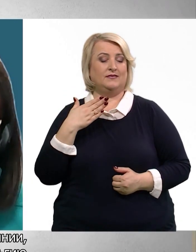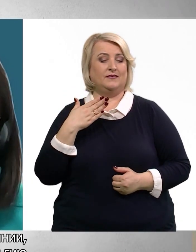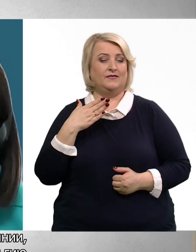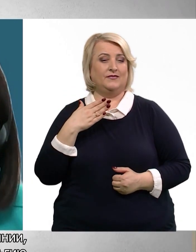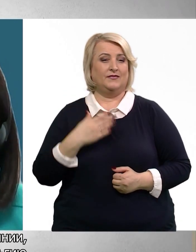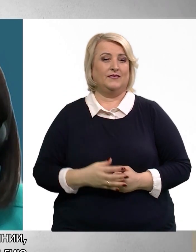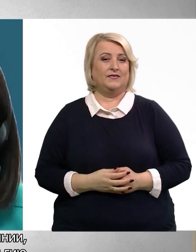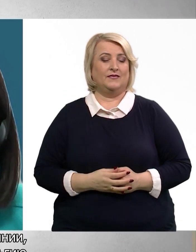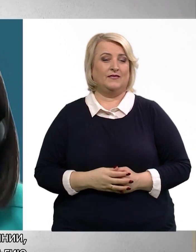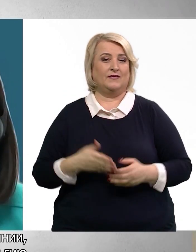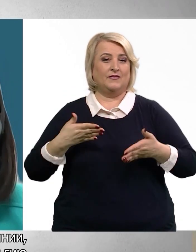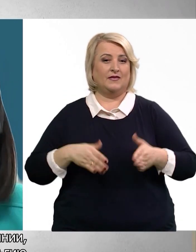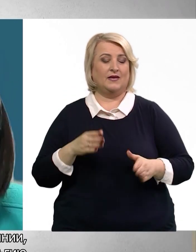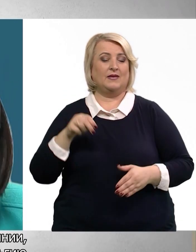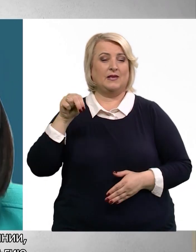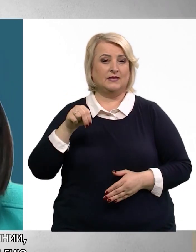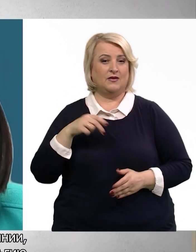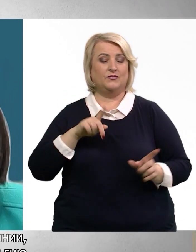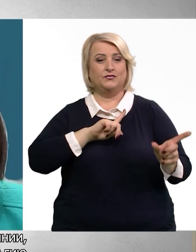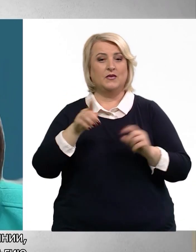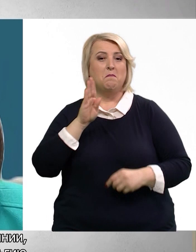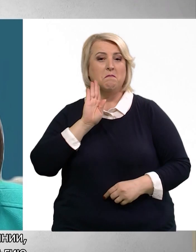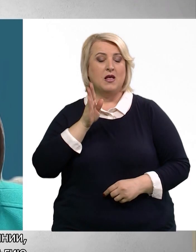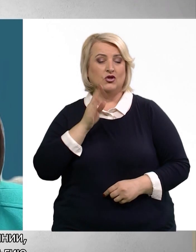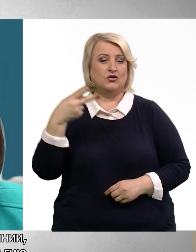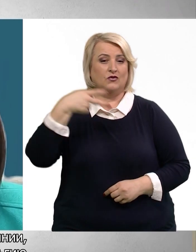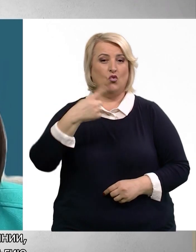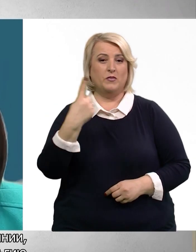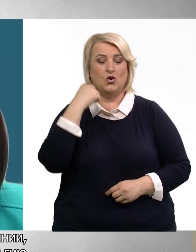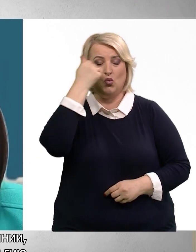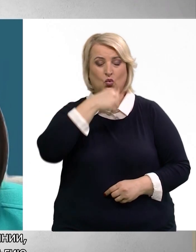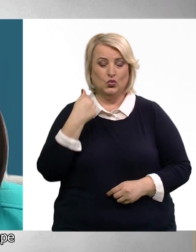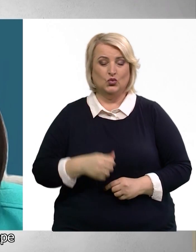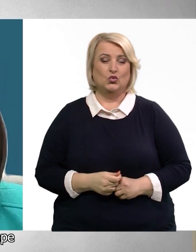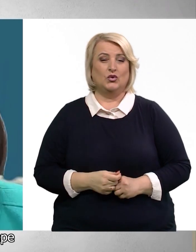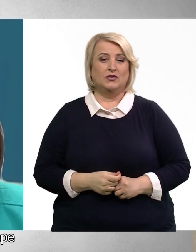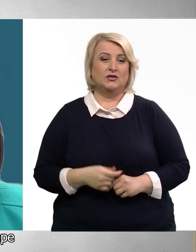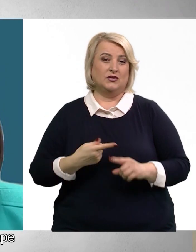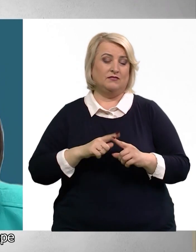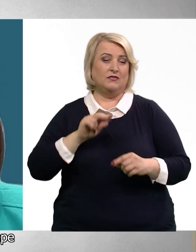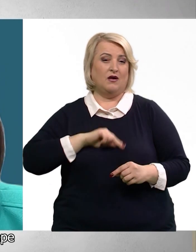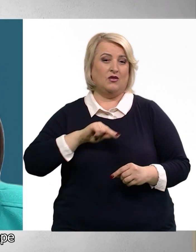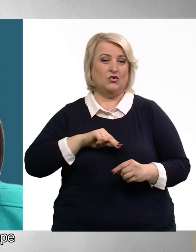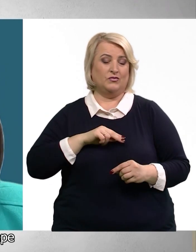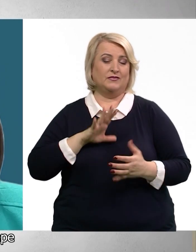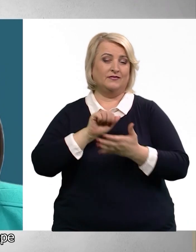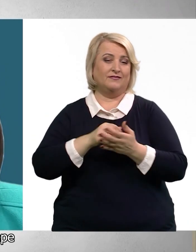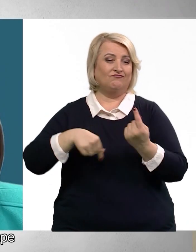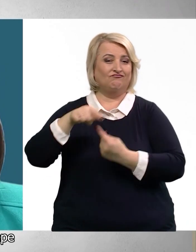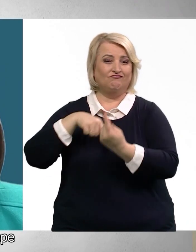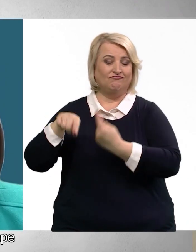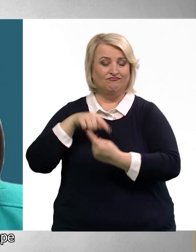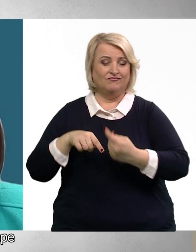din România, m-am născut la Zalău și m-am mutat în Belgia în 2001 și de atunci lucrez în